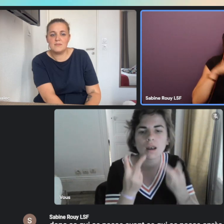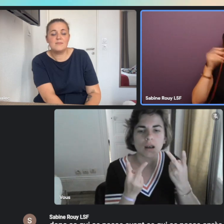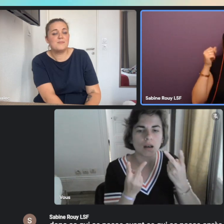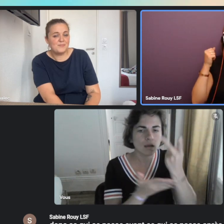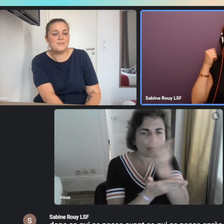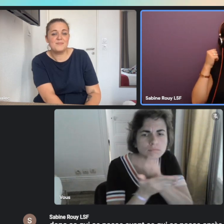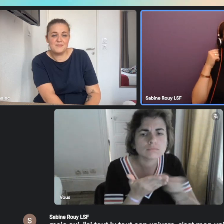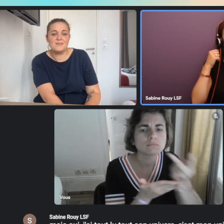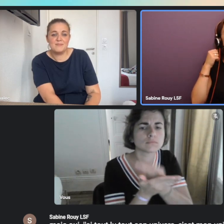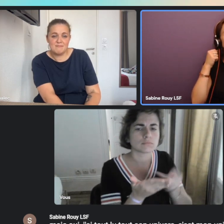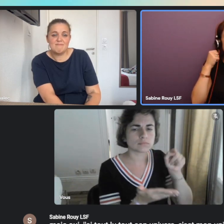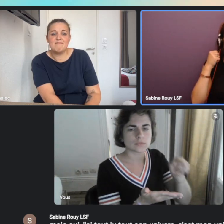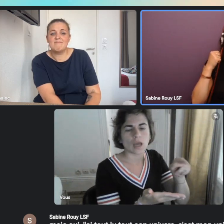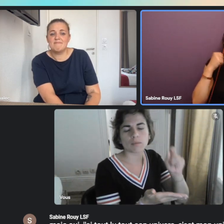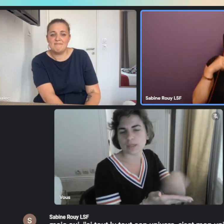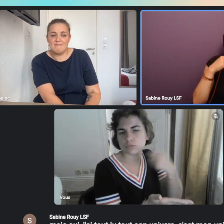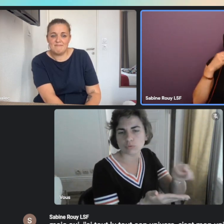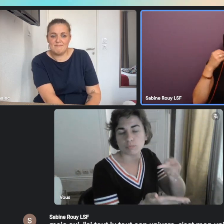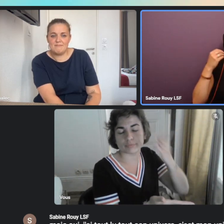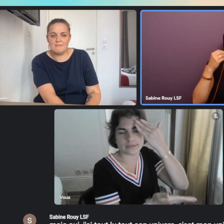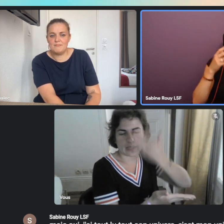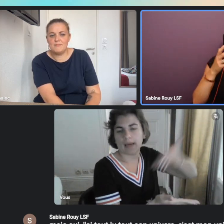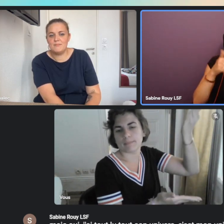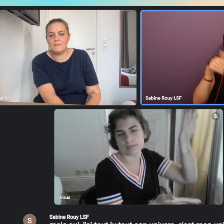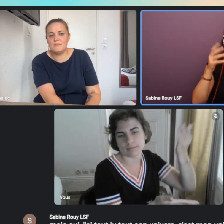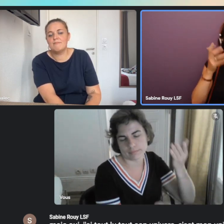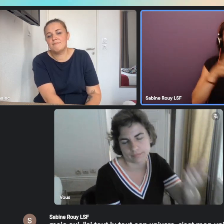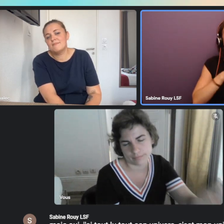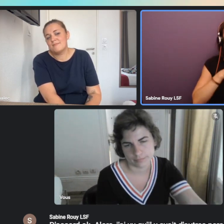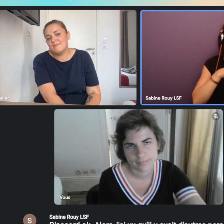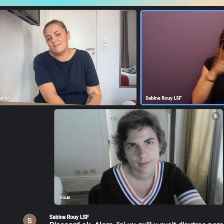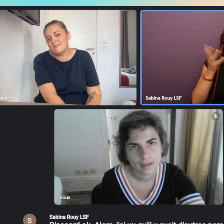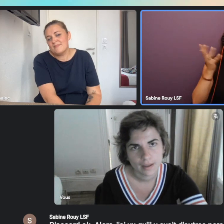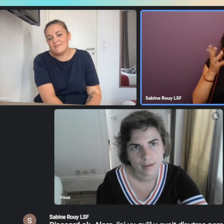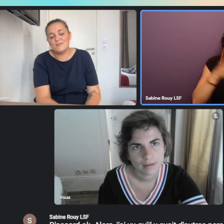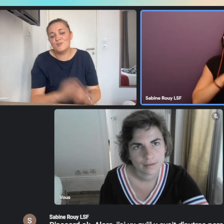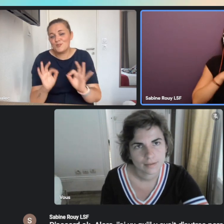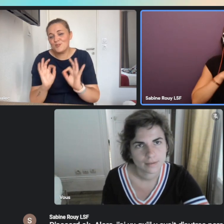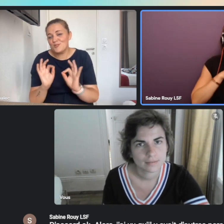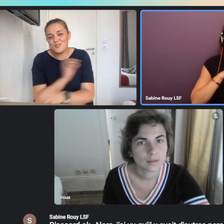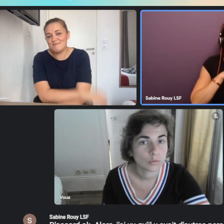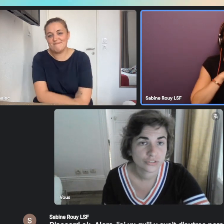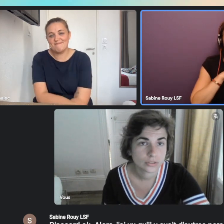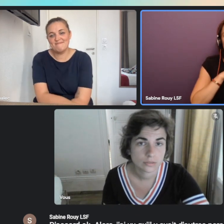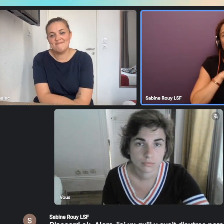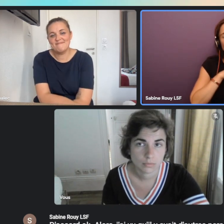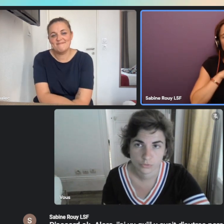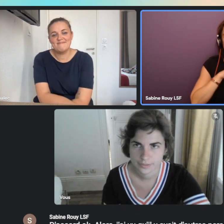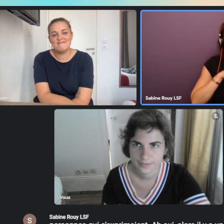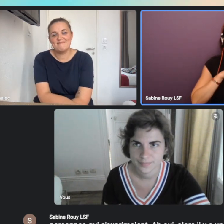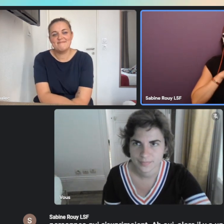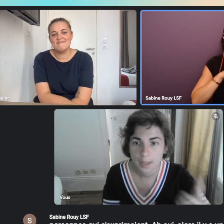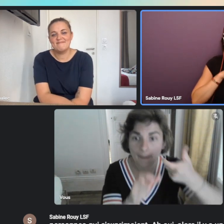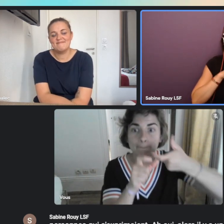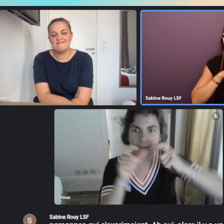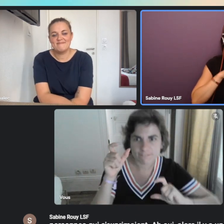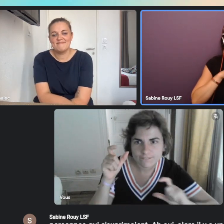qu'utilise justement, le fait de faire des activités en lien avec le visuel, donc il y a des célèbres personnes qui les utilisent, oui, tout à fait.